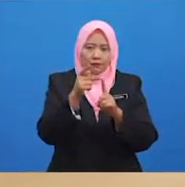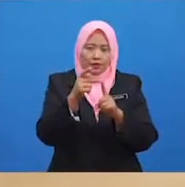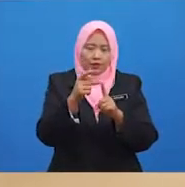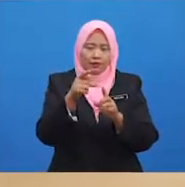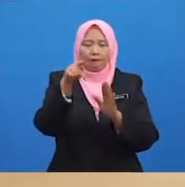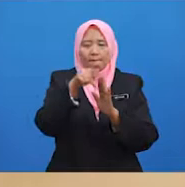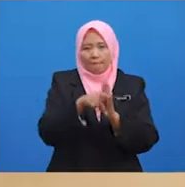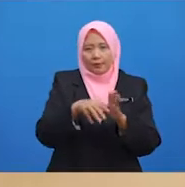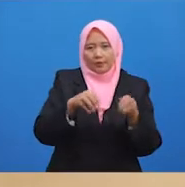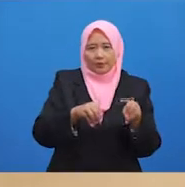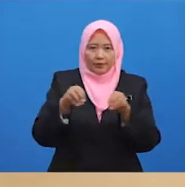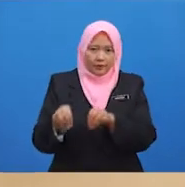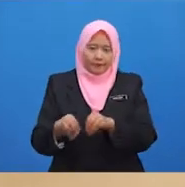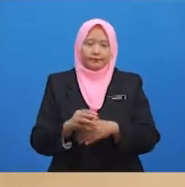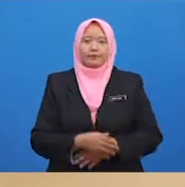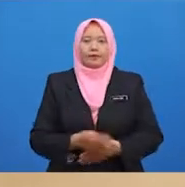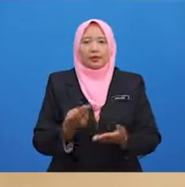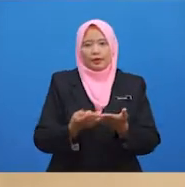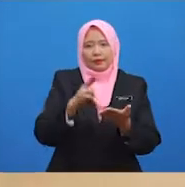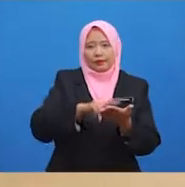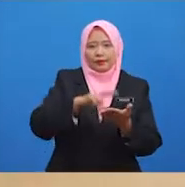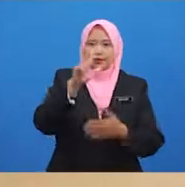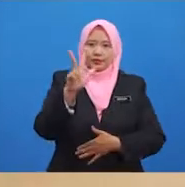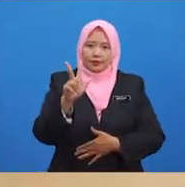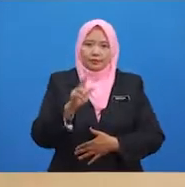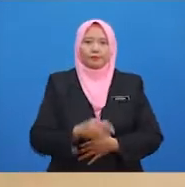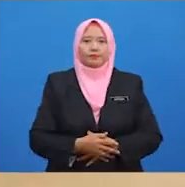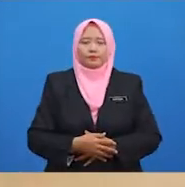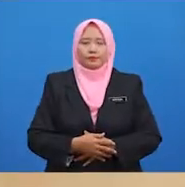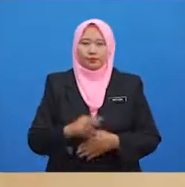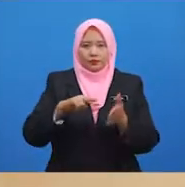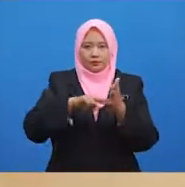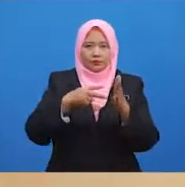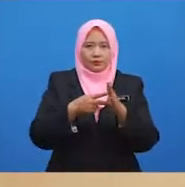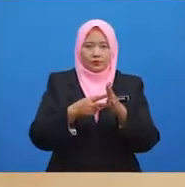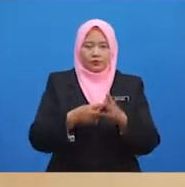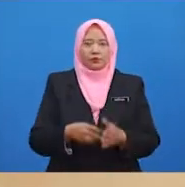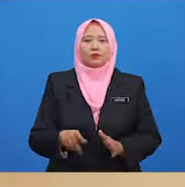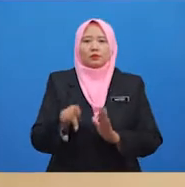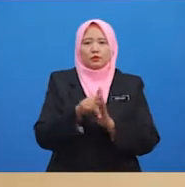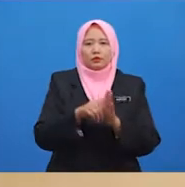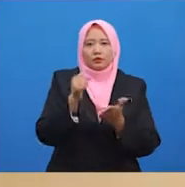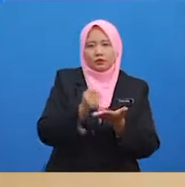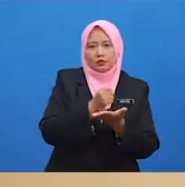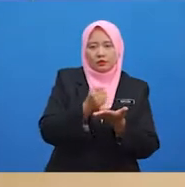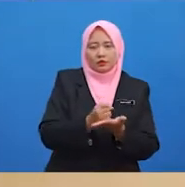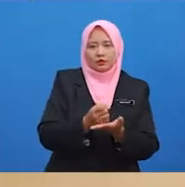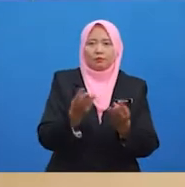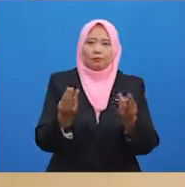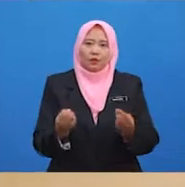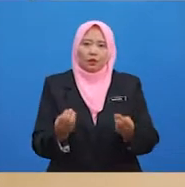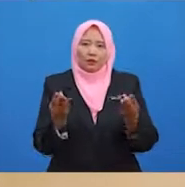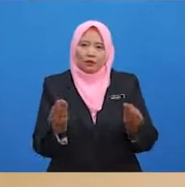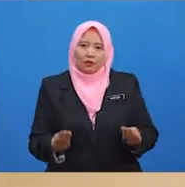Seterusnya, rangkap ketiga sajak. Maksud rangkap ketiga sajak ialah penyajak juga ingin berterima